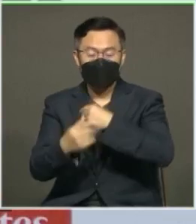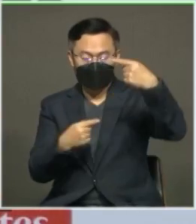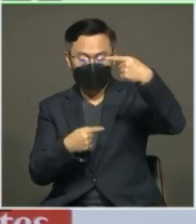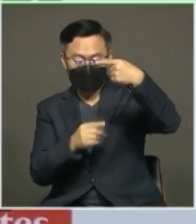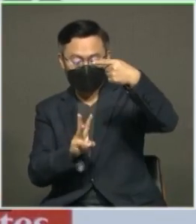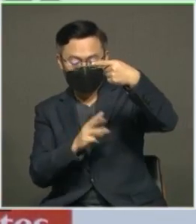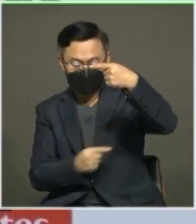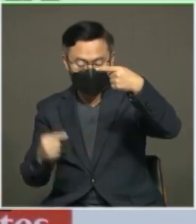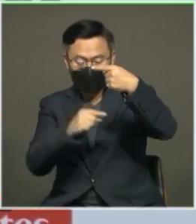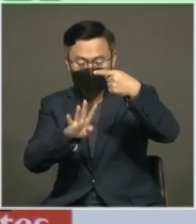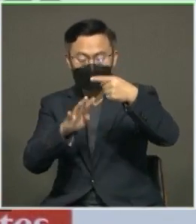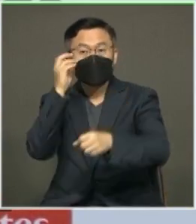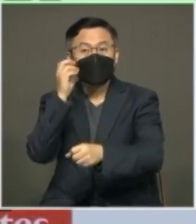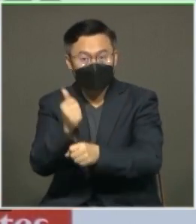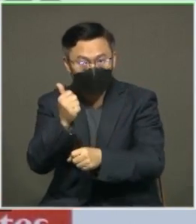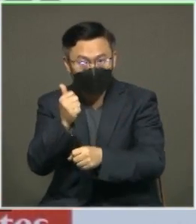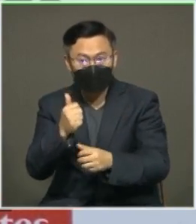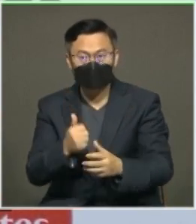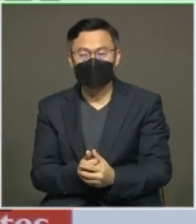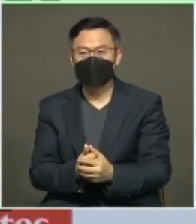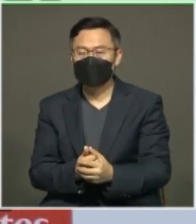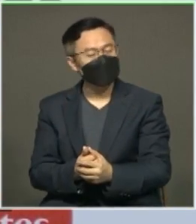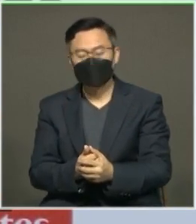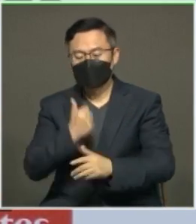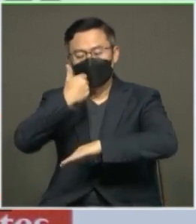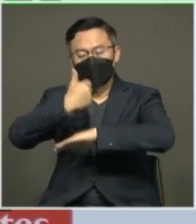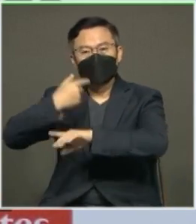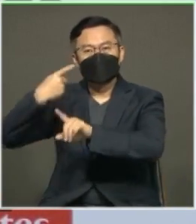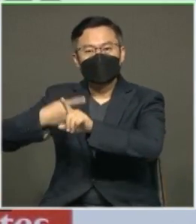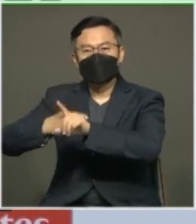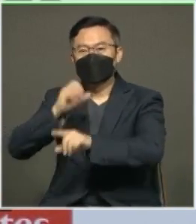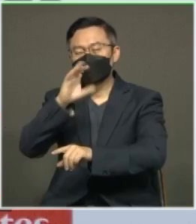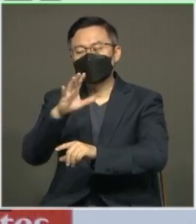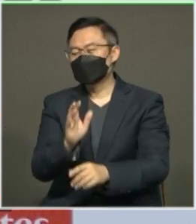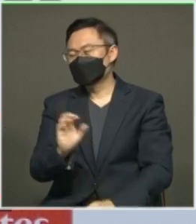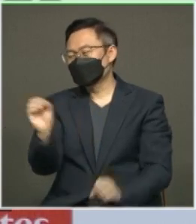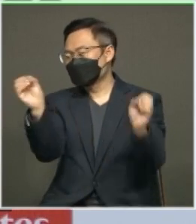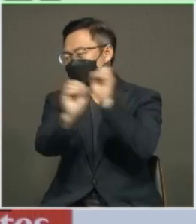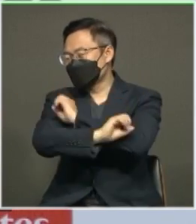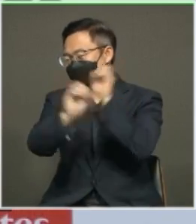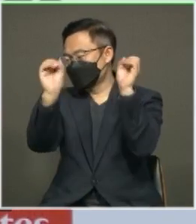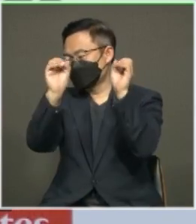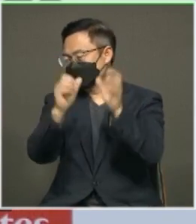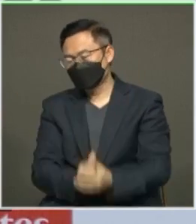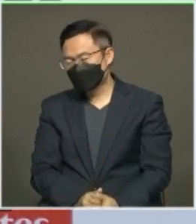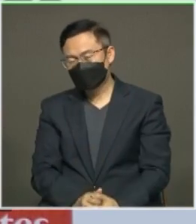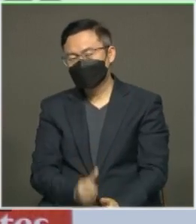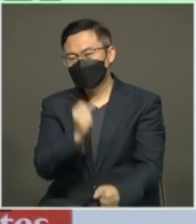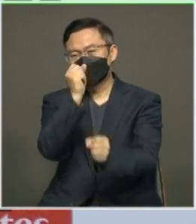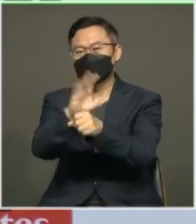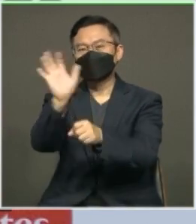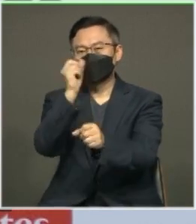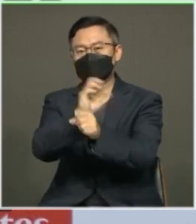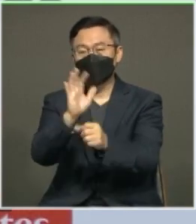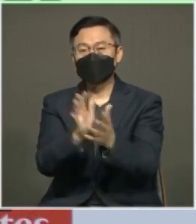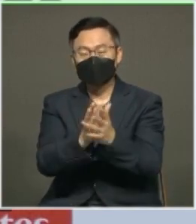รับเรื่องจบท็อป4ตัวผมมองว่ามันไม่น่าเกิดขึ้นได้ตั้งแต่ก่อนแข่งขันกับอาร์เซนอลแล้ว เอาแรงนะ แต่หลังผลที่ออกมาก็พู